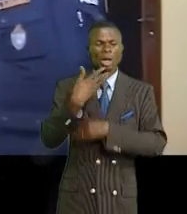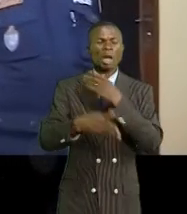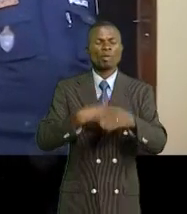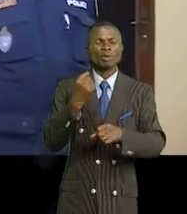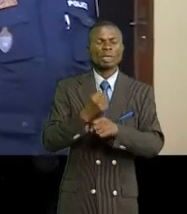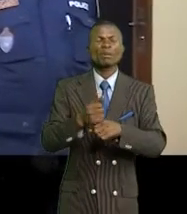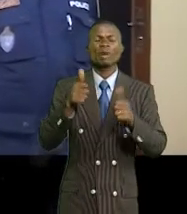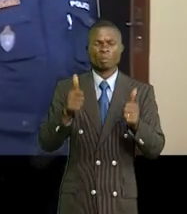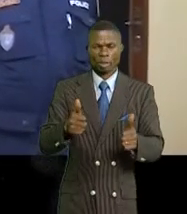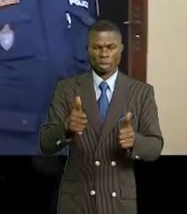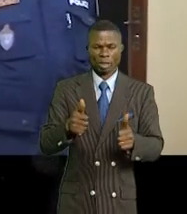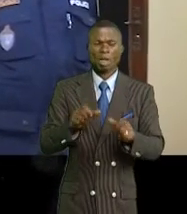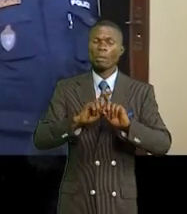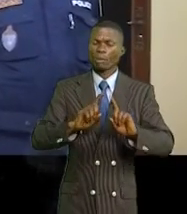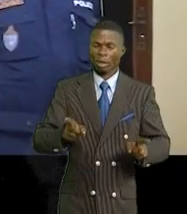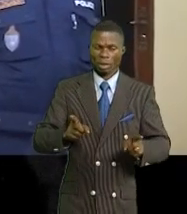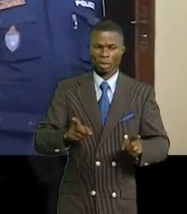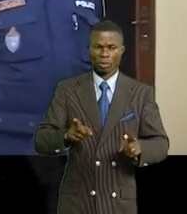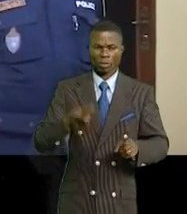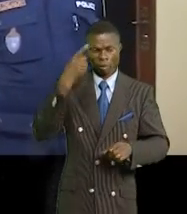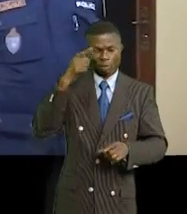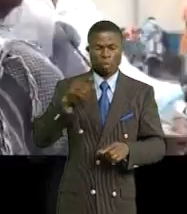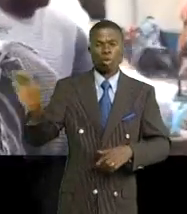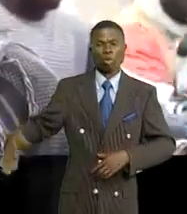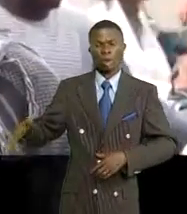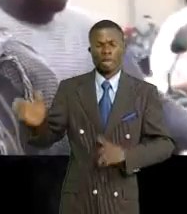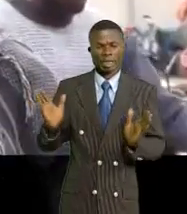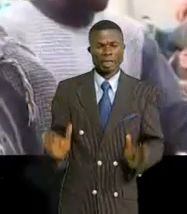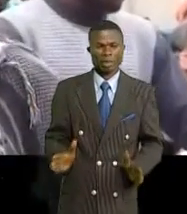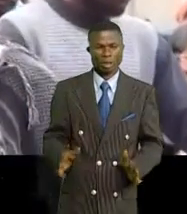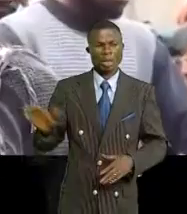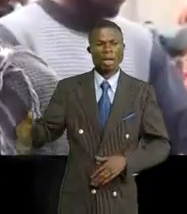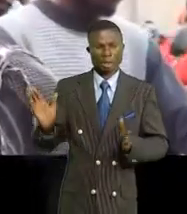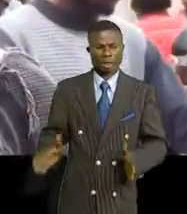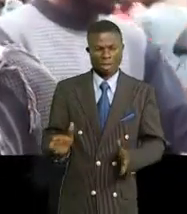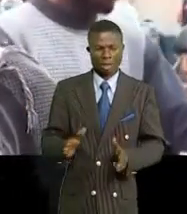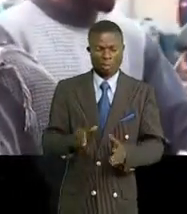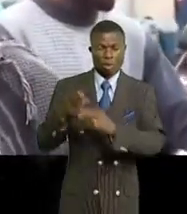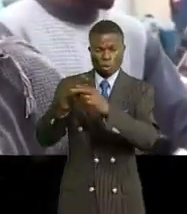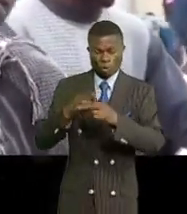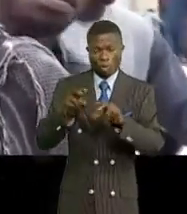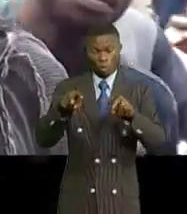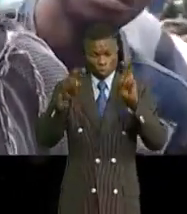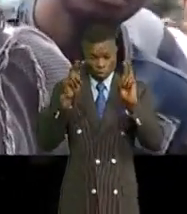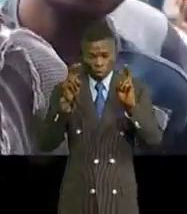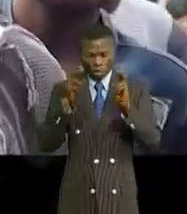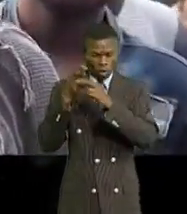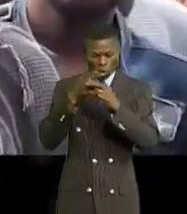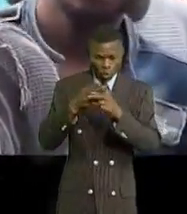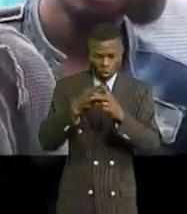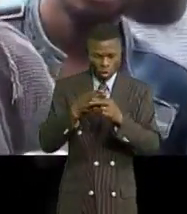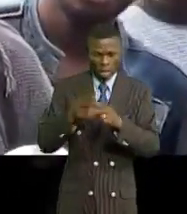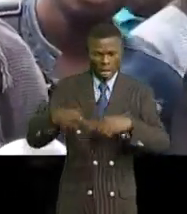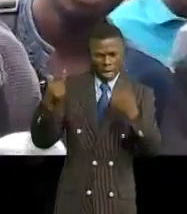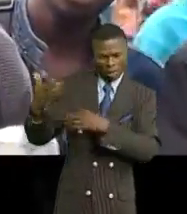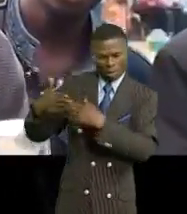Salana, mais dans le côté de Bataximène, Bataximène peut être moins vigilant, à contact. Ceux qui m'ont dit